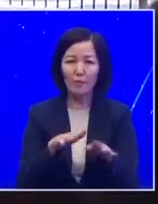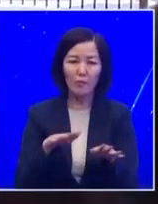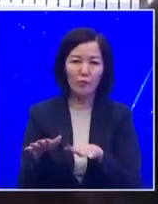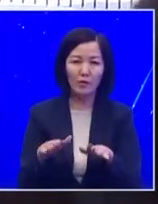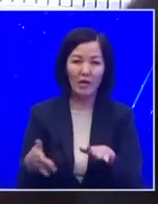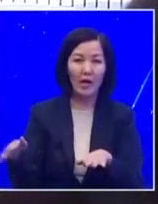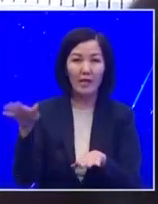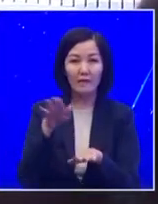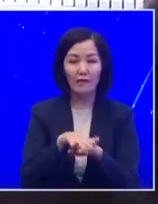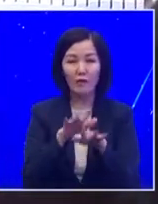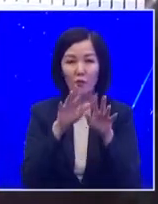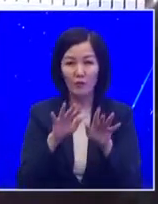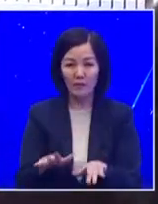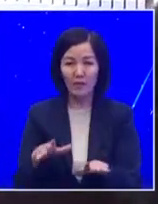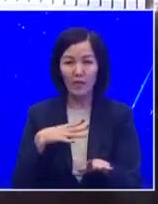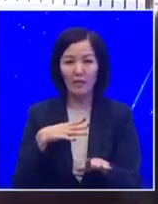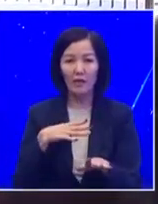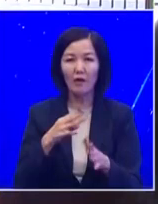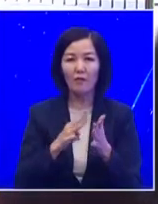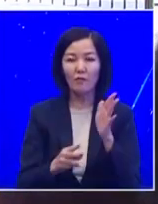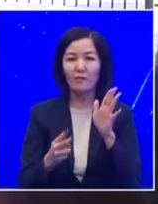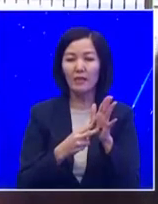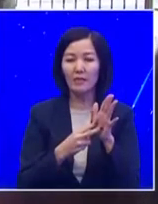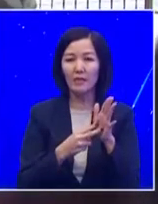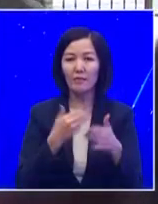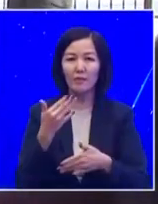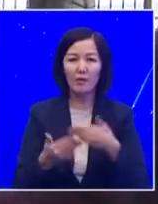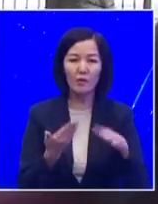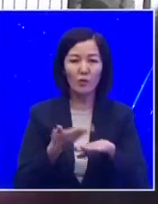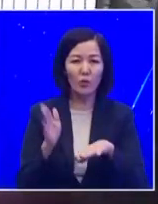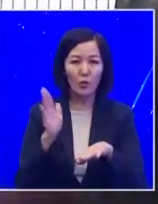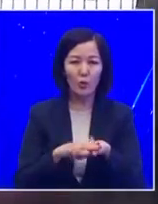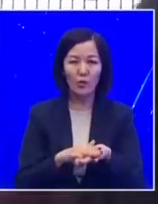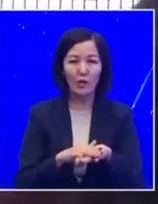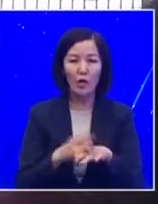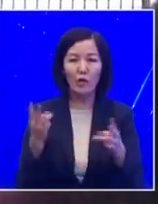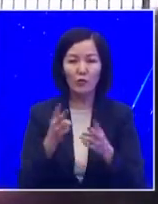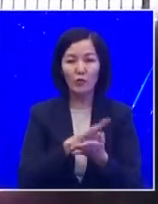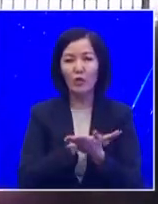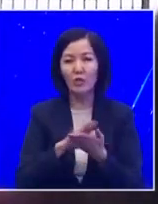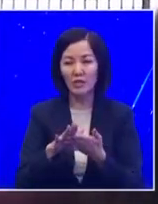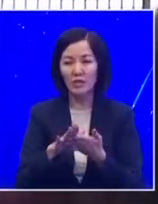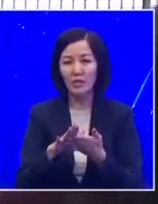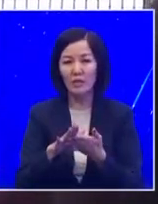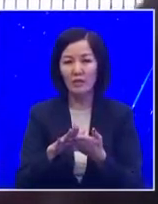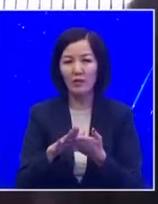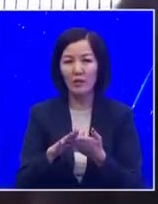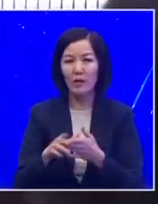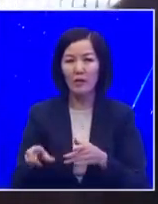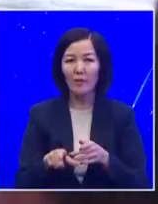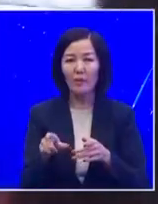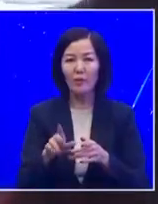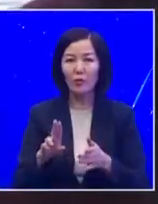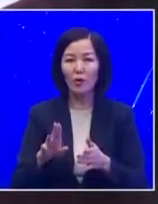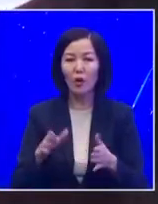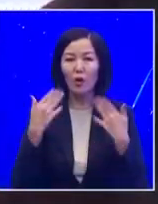Сверху снег, а под ним лед. Мне 87 лет, и так уже ходить нелегко. Надо же чистить тротуары от снега. На такой дороге легко